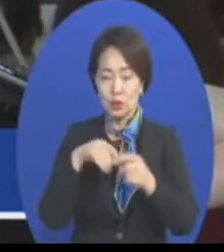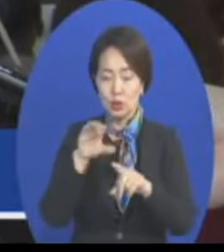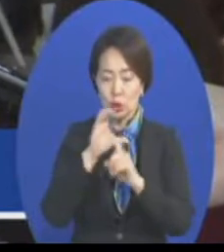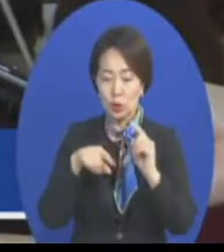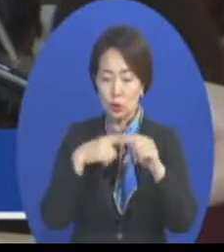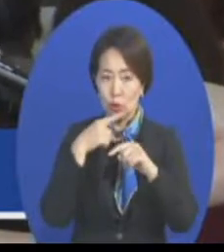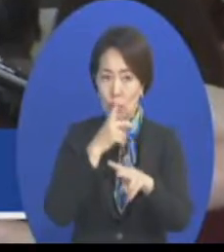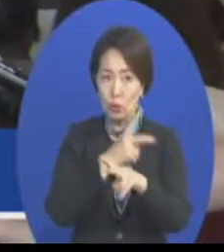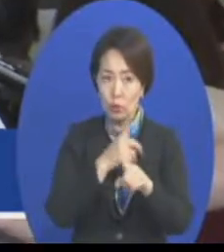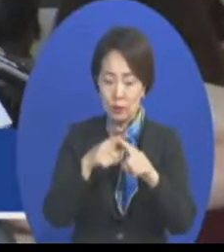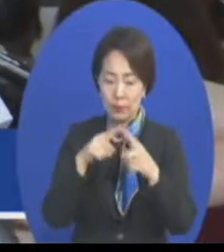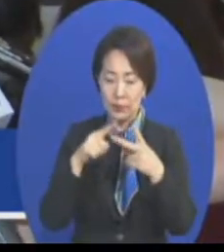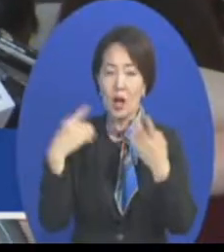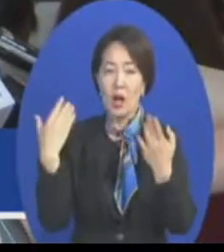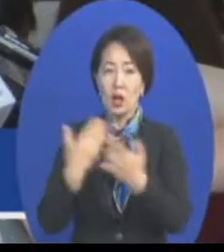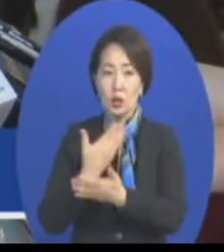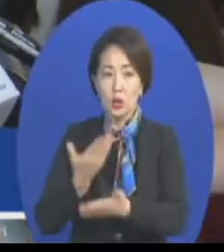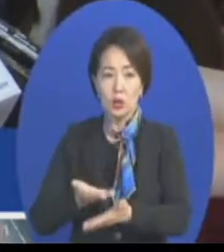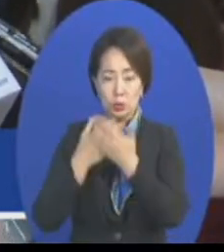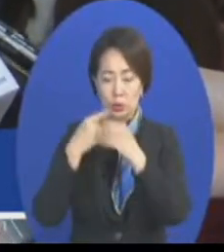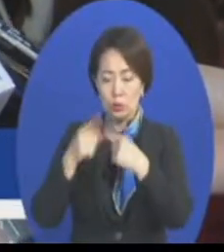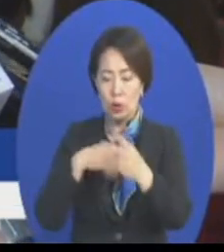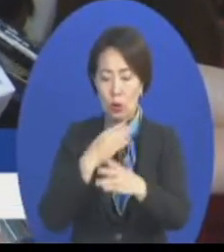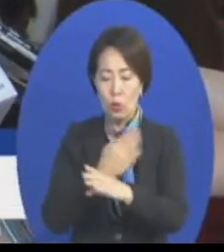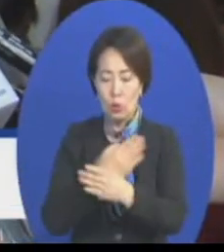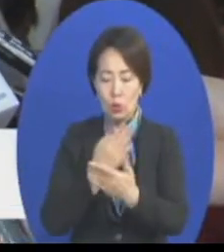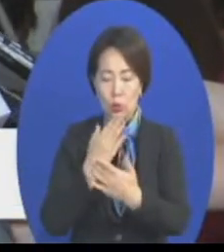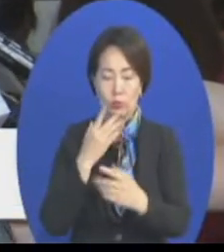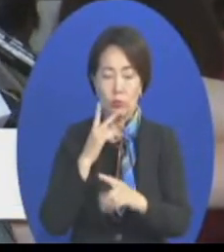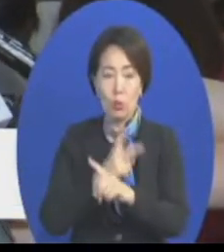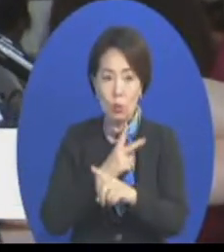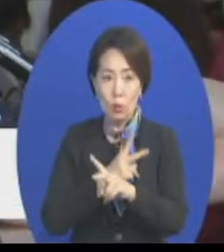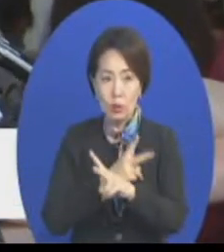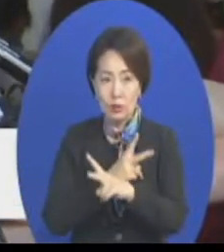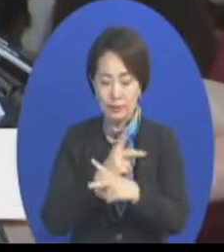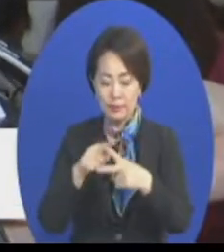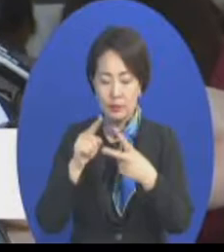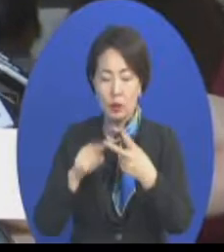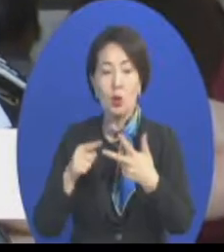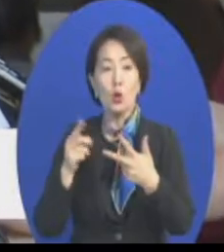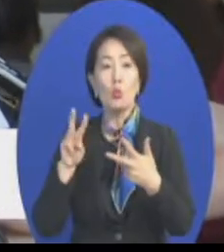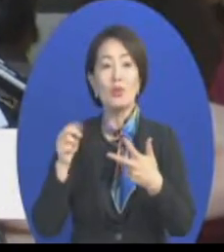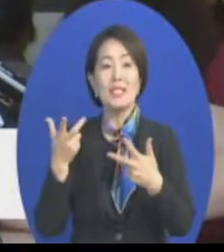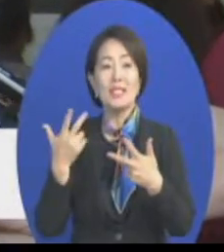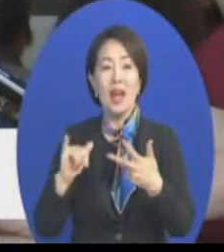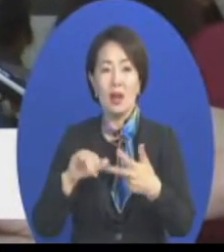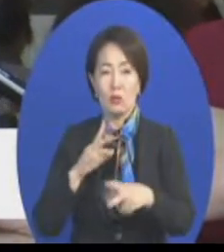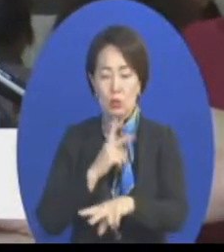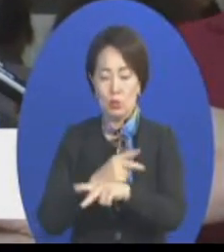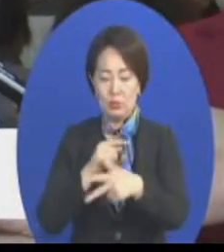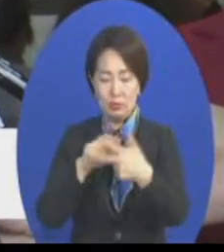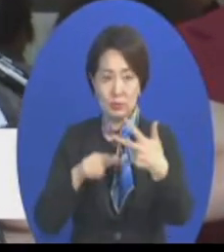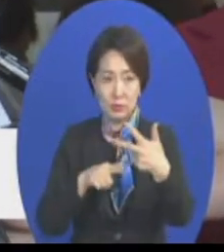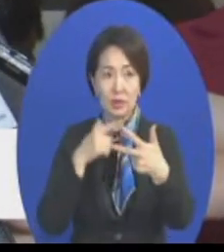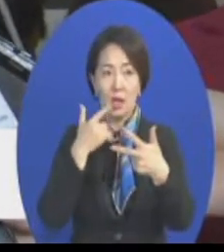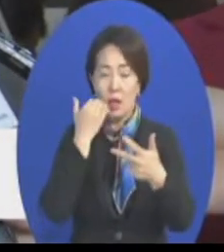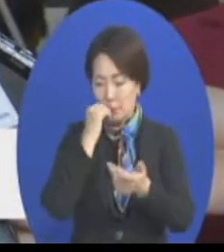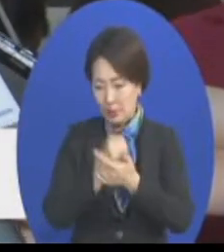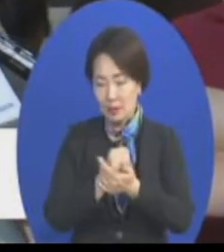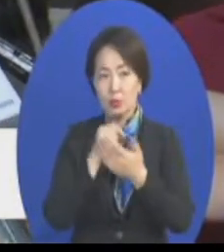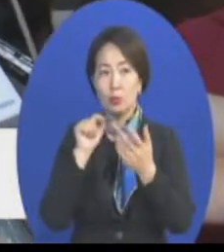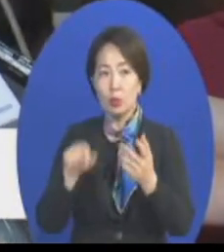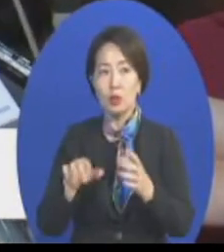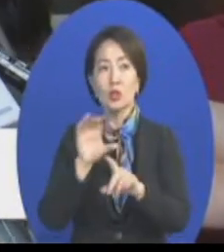кино урлагийн хэмжээний тухай хууль, мөн музей хууль. Хэрэгжил нэгдсэн одоо энэ 3 хууль батлагдвал соёлын